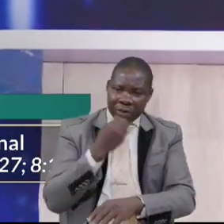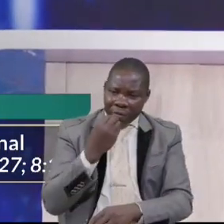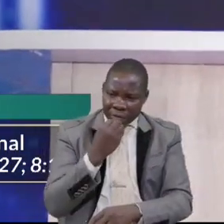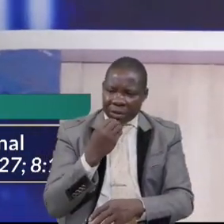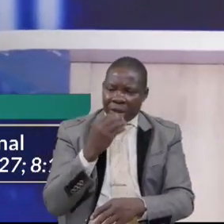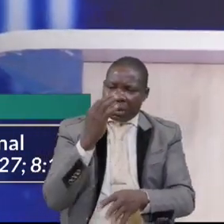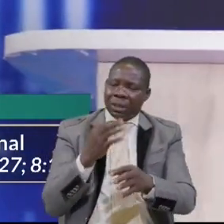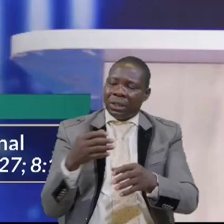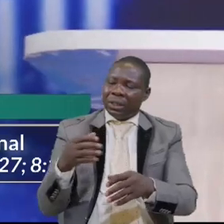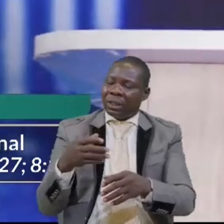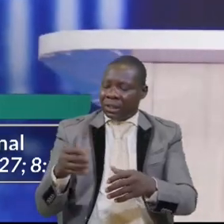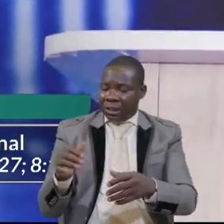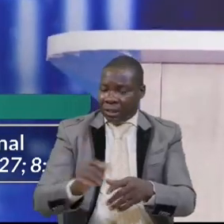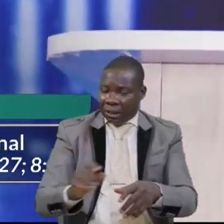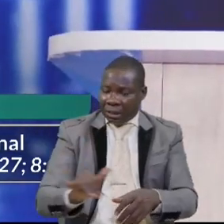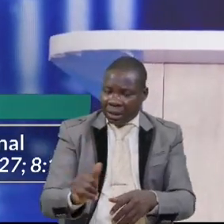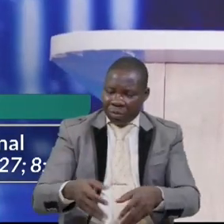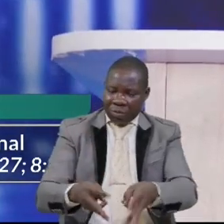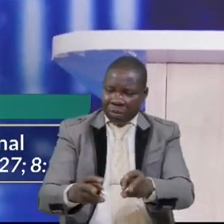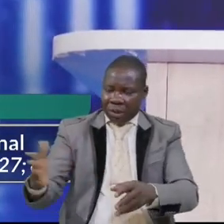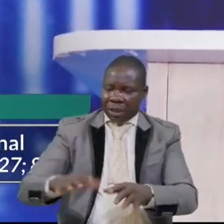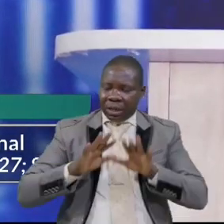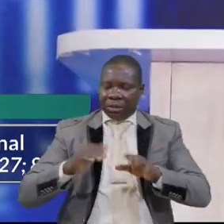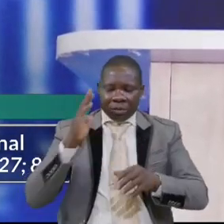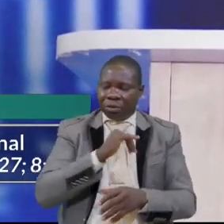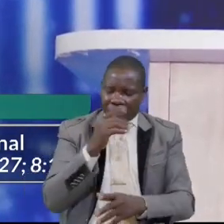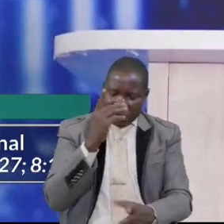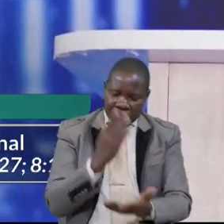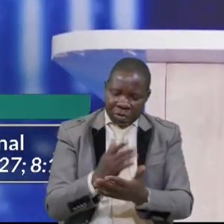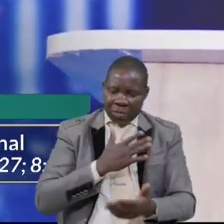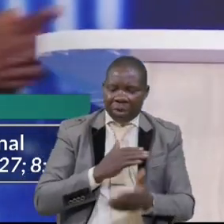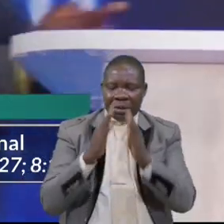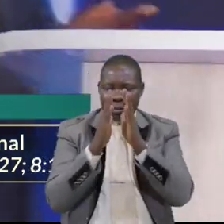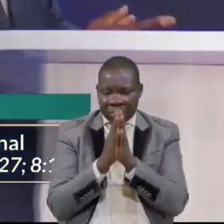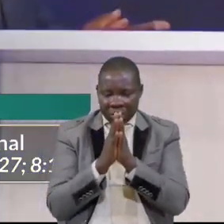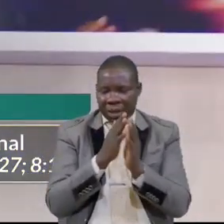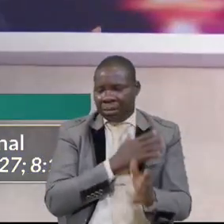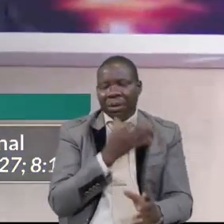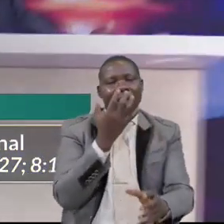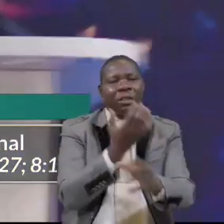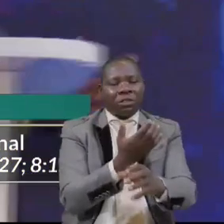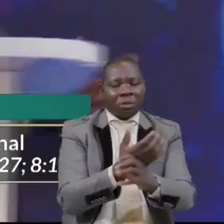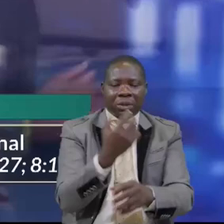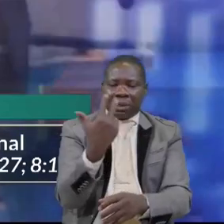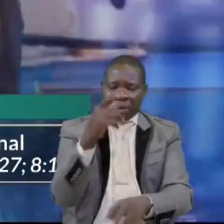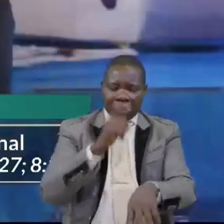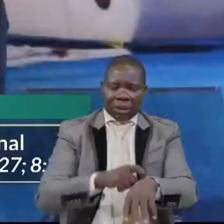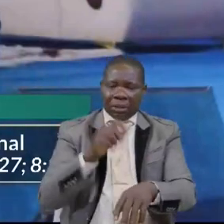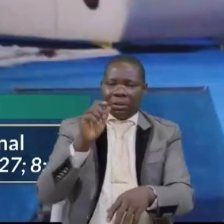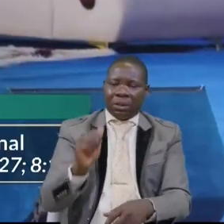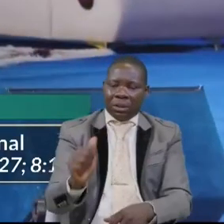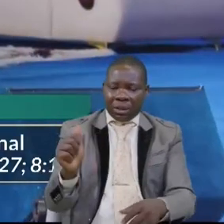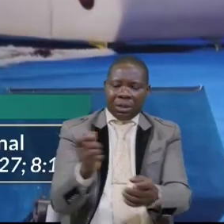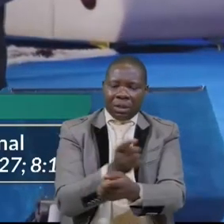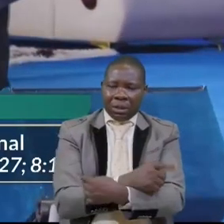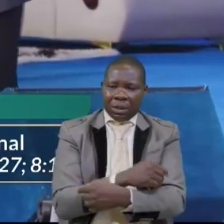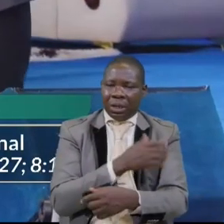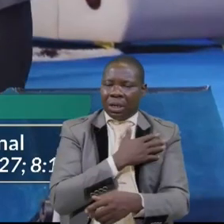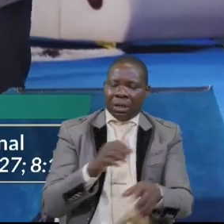prière, ma pétition et ma supplication trois fois le jour. Ainsi, trois fois le jour. On